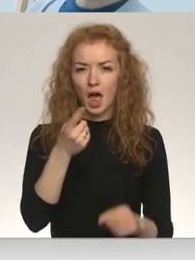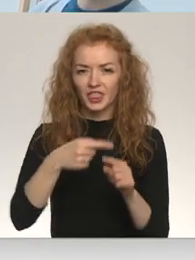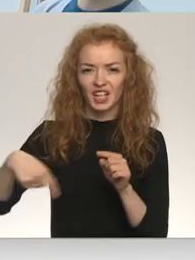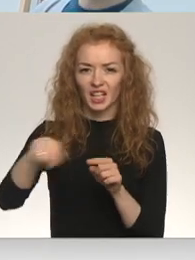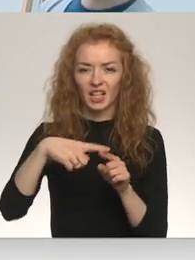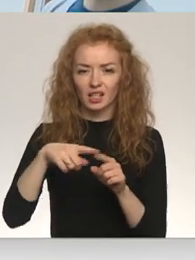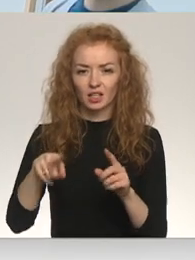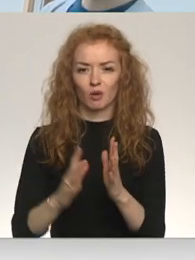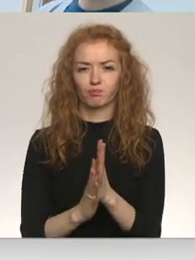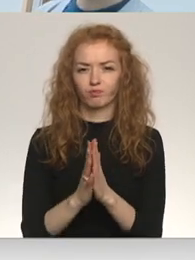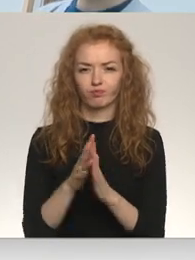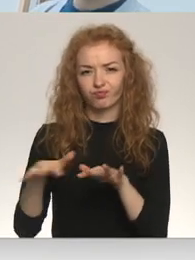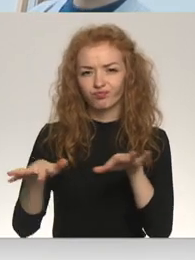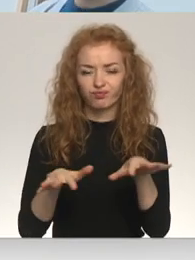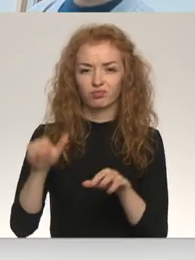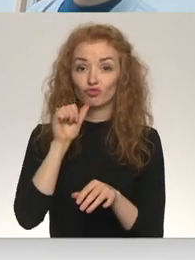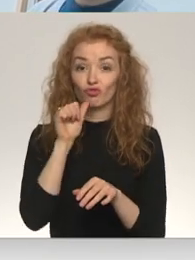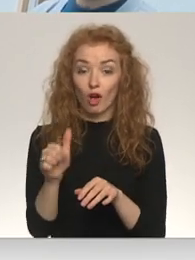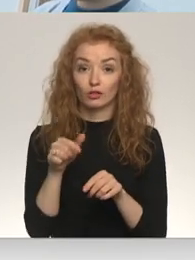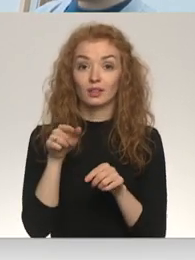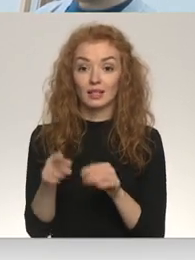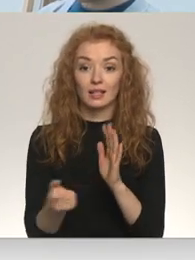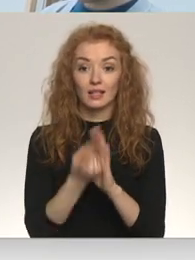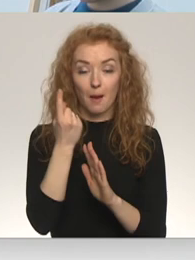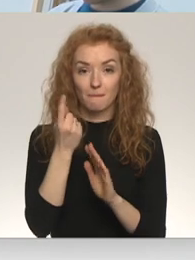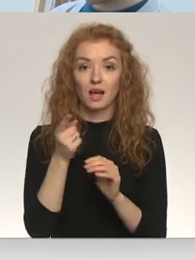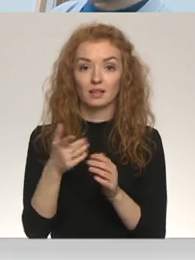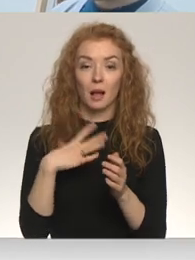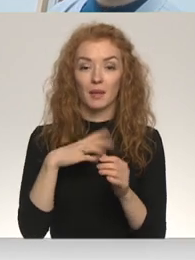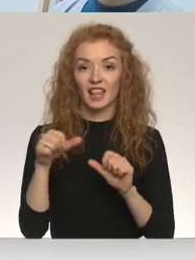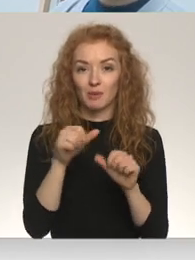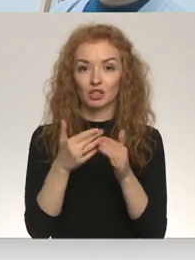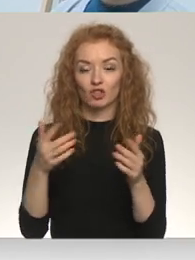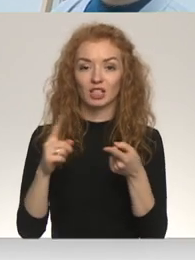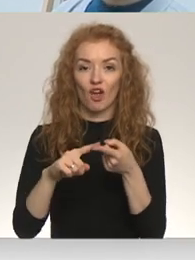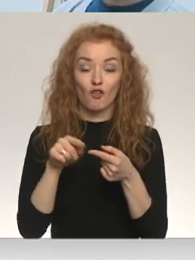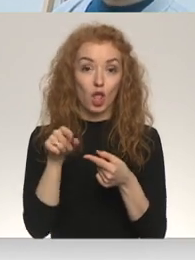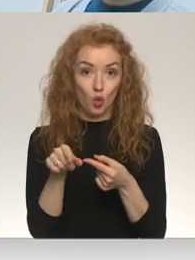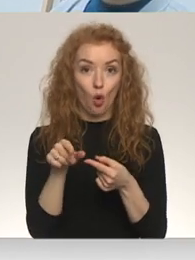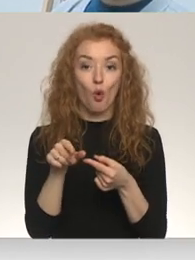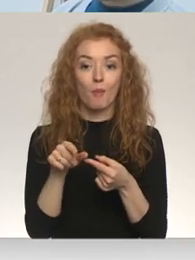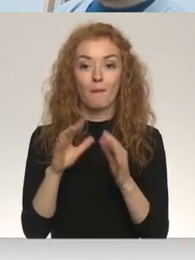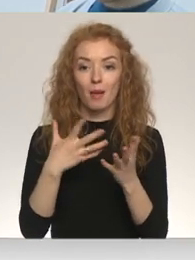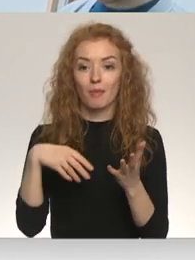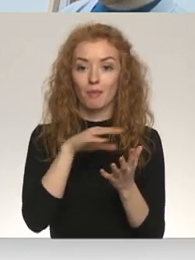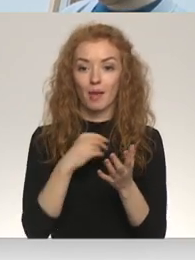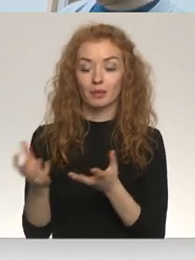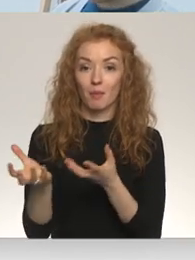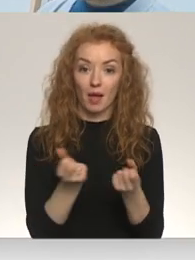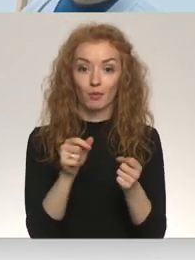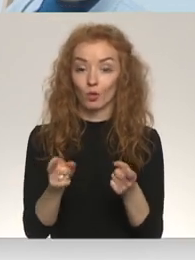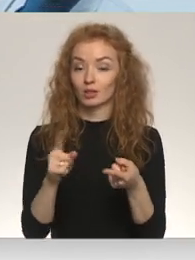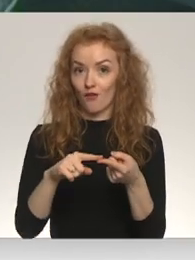pretīgām aģēm, un tam ir iemesls tie slāpekļi un fosforu savienojumi. Bet mēs paņemam tos